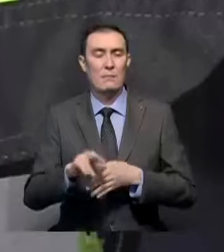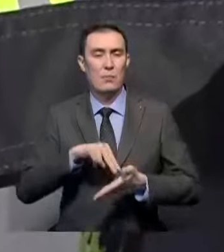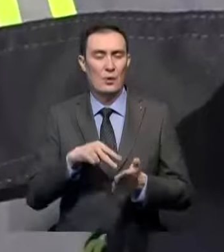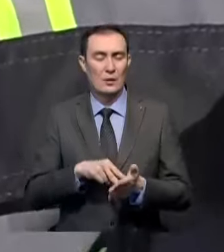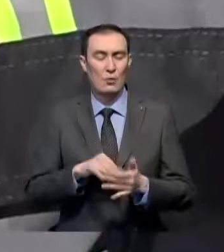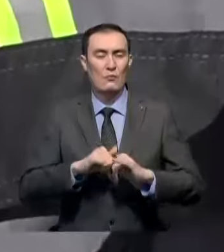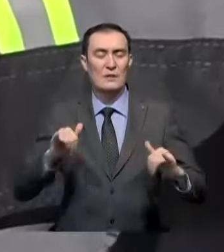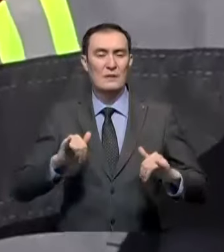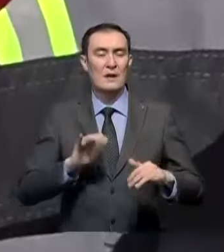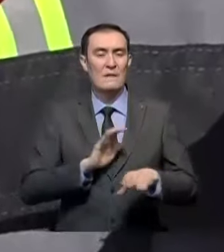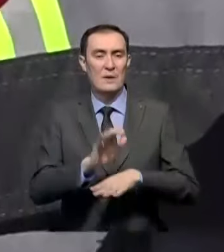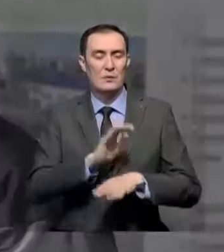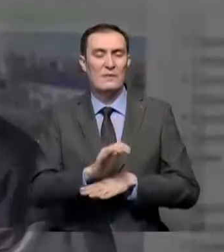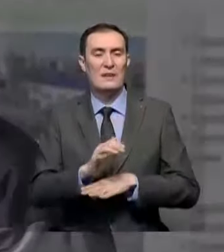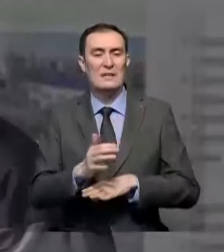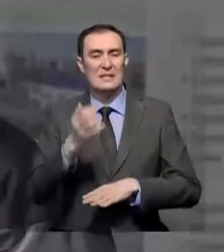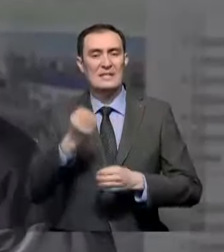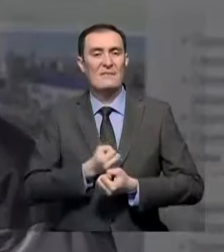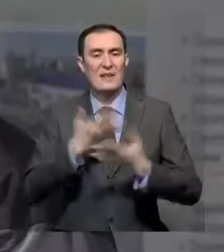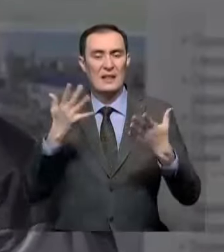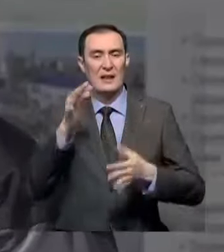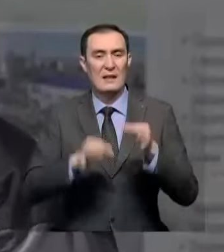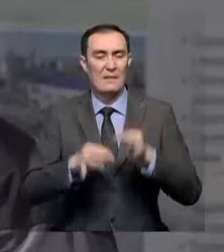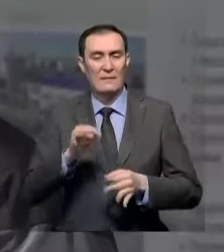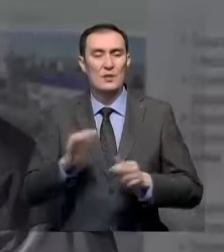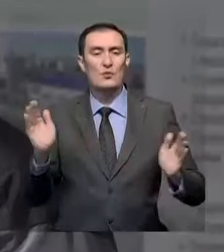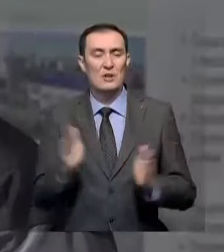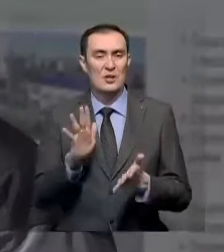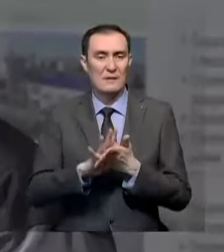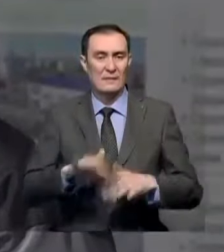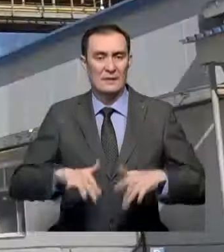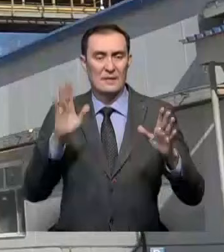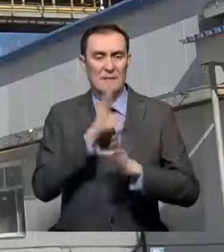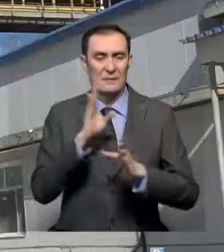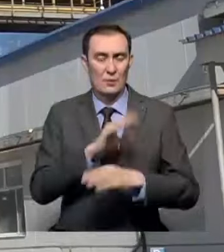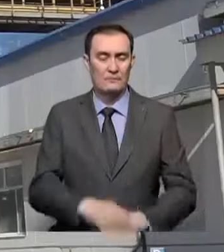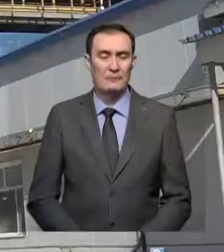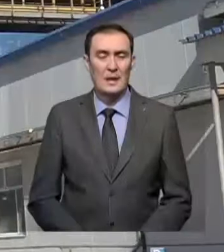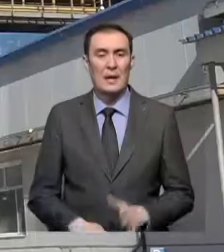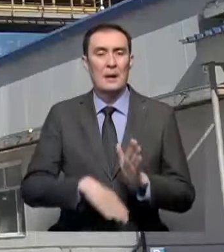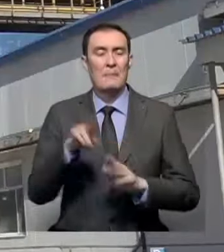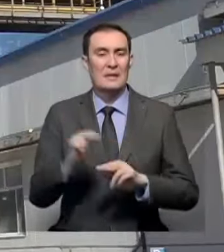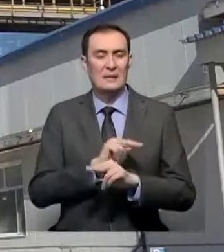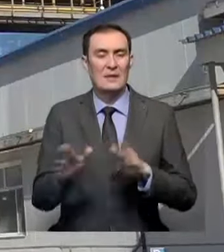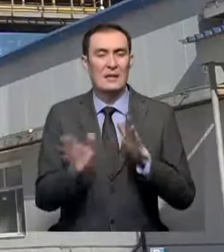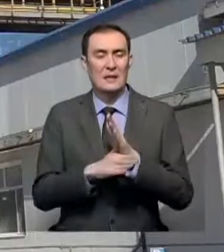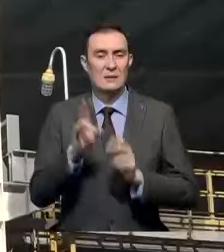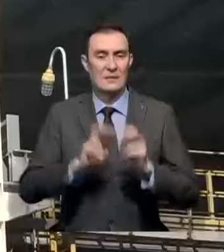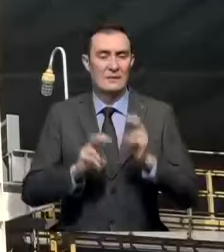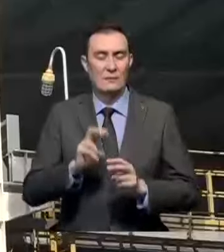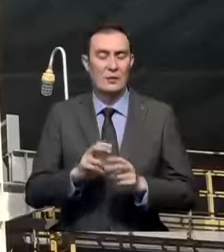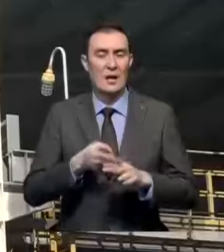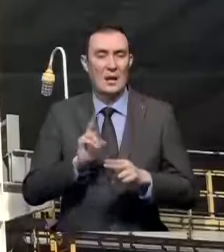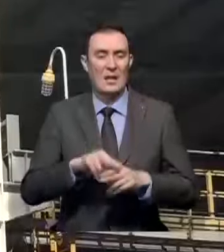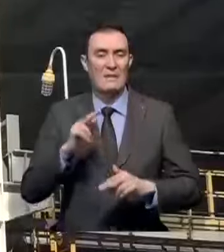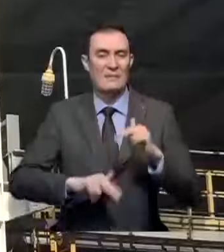позволит увеличить выход светлых нефтепродуктов, а также снизить выбросы загрязняющих веществ в атмосферу. Модернизация на Атырауском НПЗ – это, по